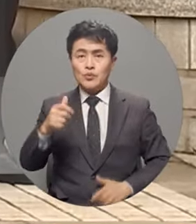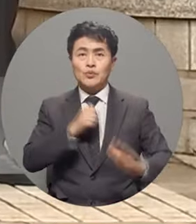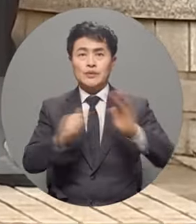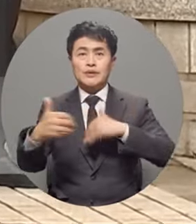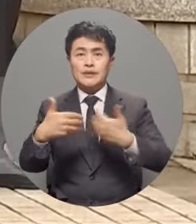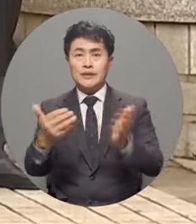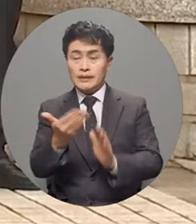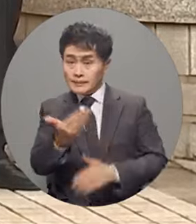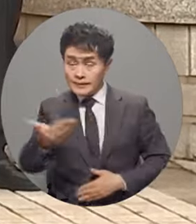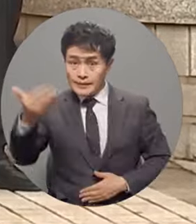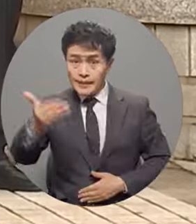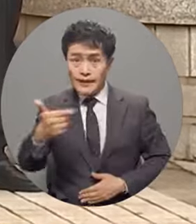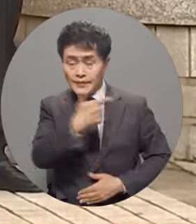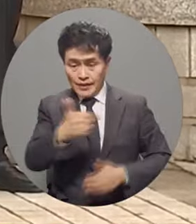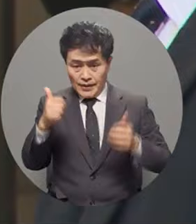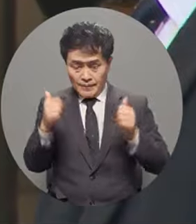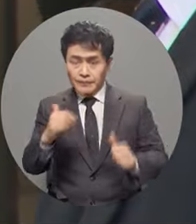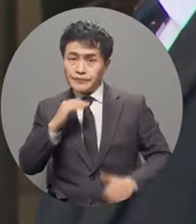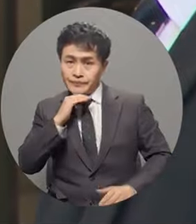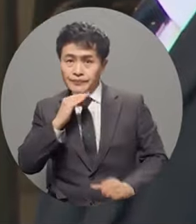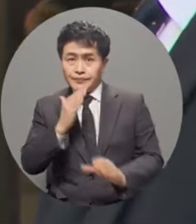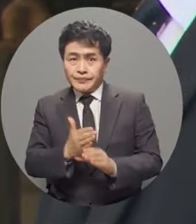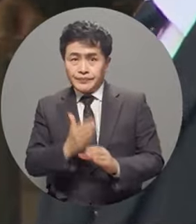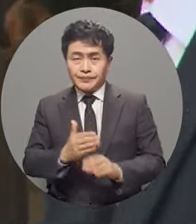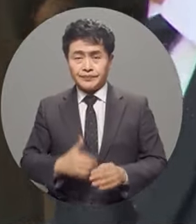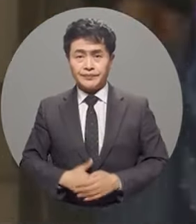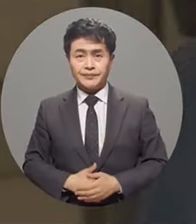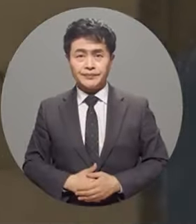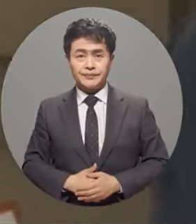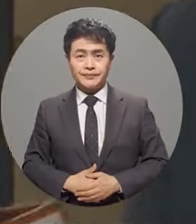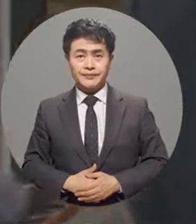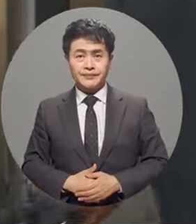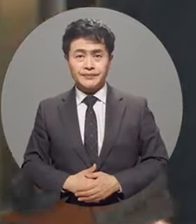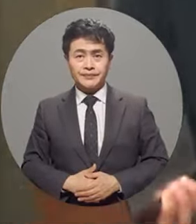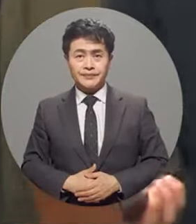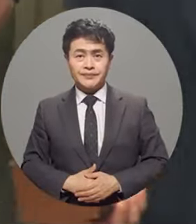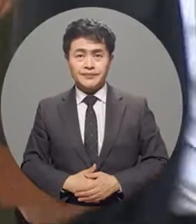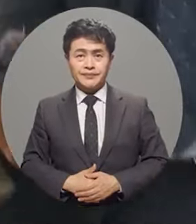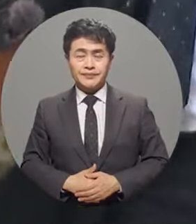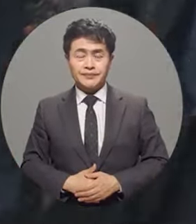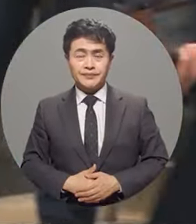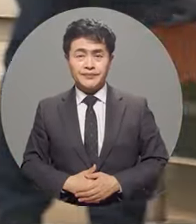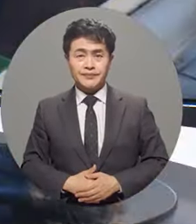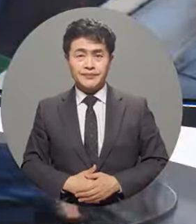상고해 대법원의 판단을 기다리고 있습니다. MBC 뉴스 김상훈입니다.